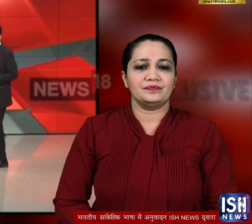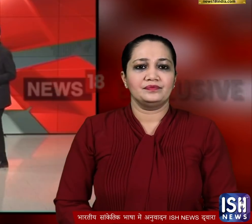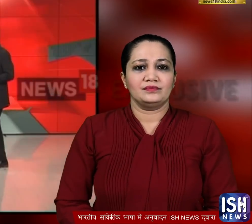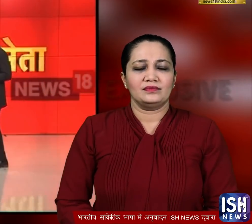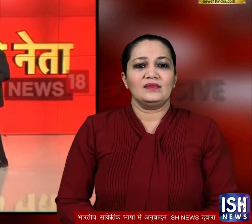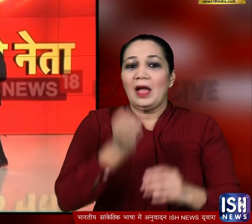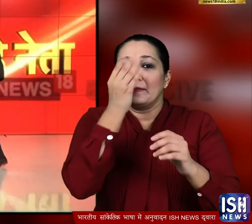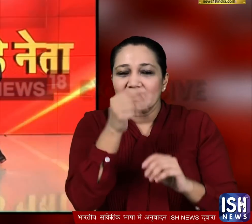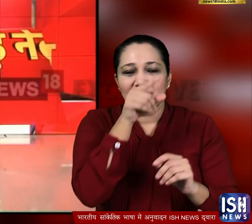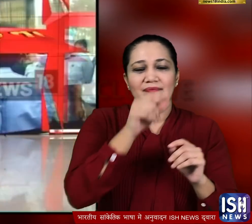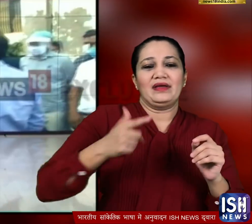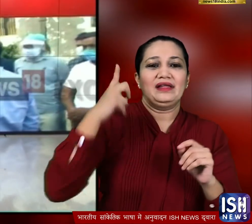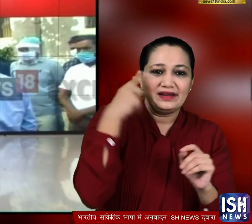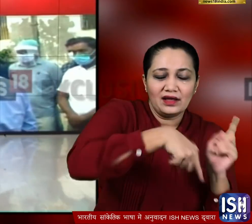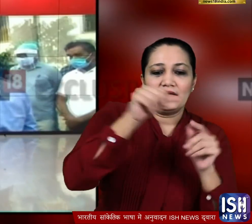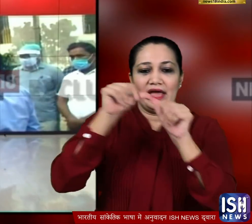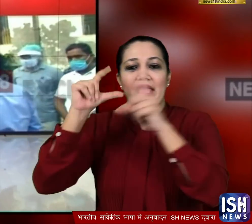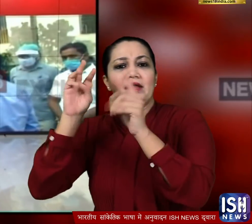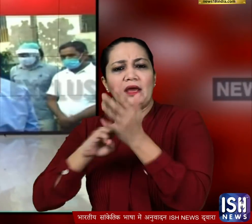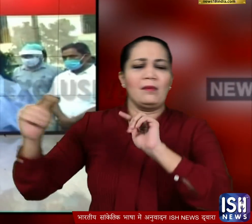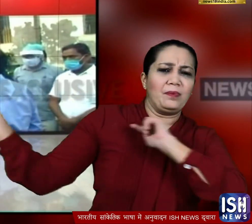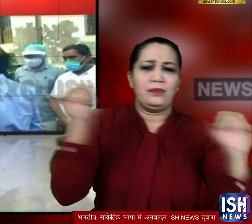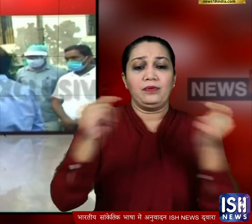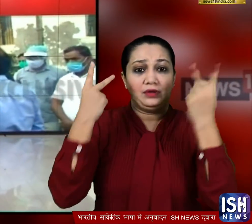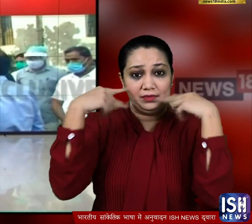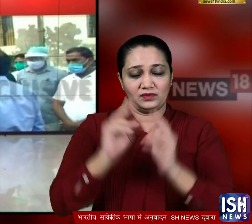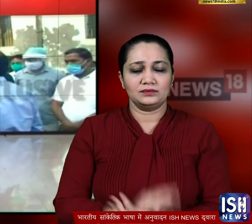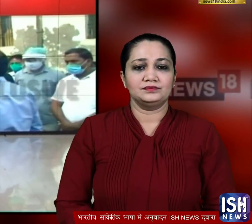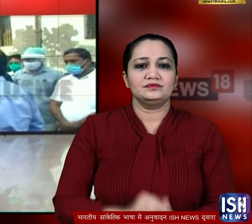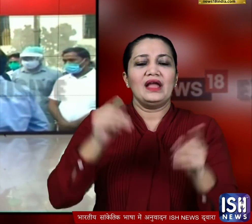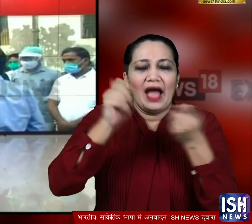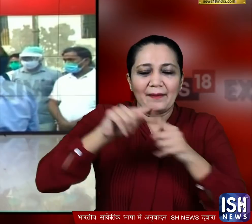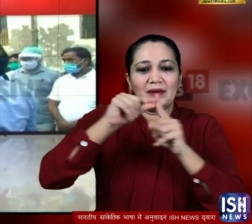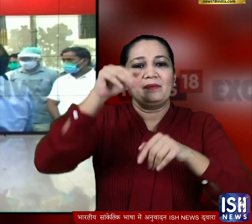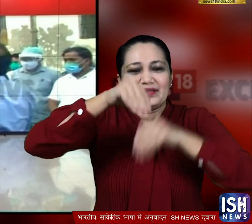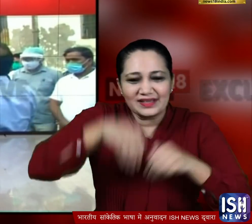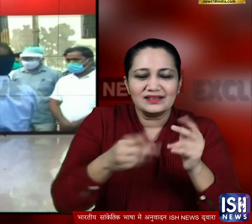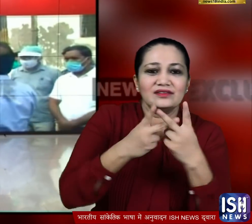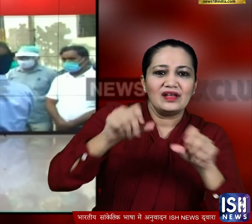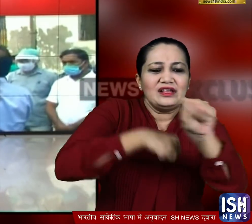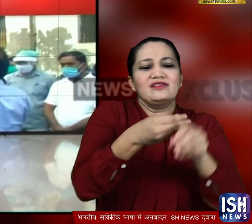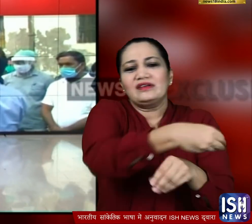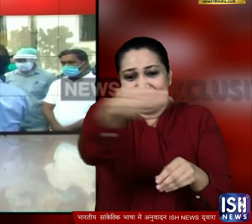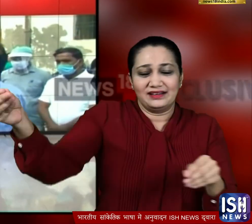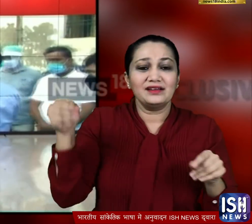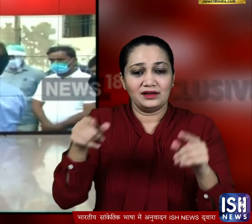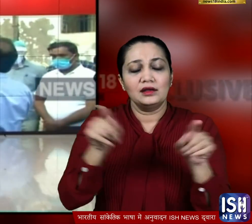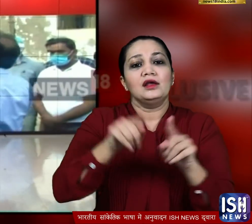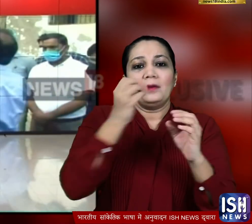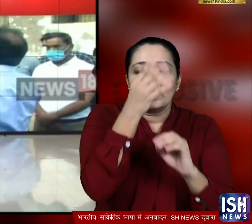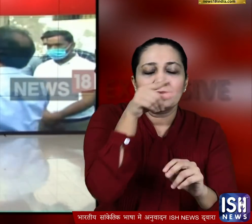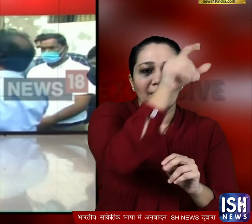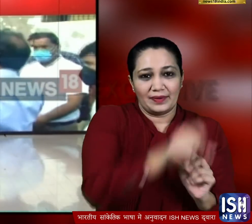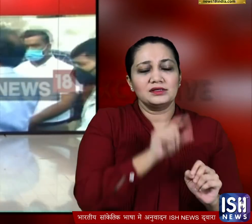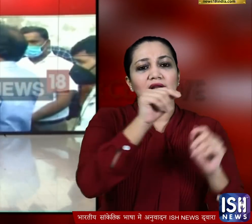आया। वहां बीजेपी नेताओं और एडीएम के बीच जमकर कहासुनी हो गई। बताया गया कि जिला पंचायत सदस्यों को सर्टिफिकेट बांटने के दौरान बीजेपी